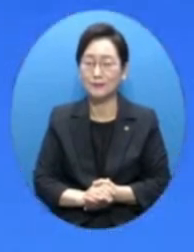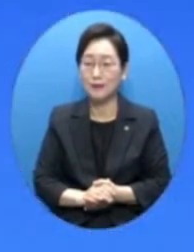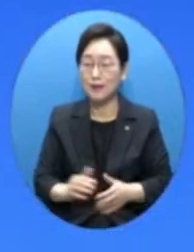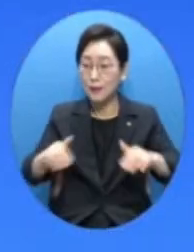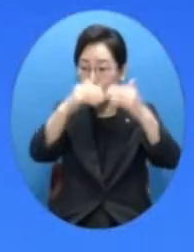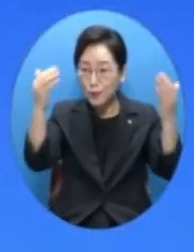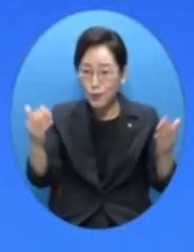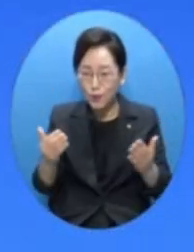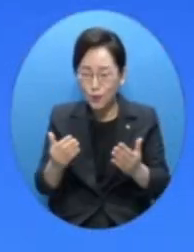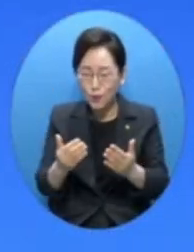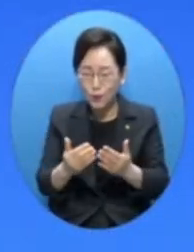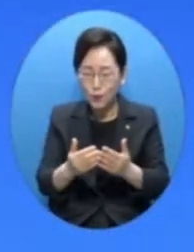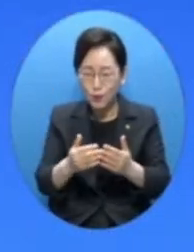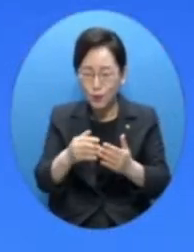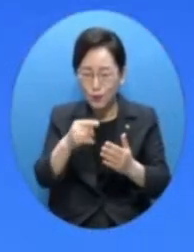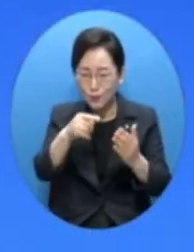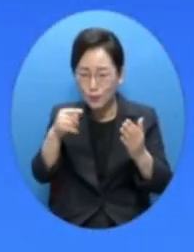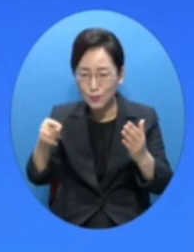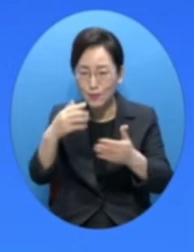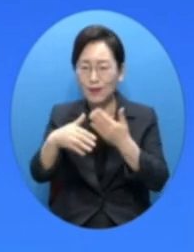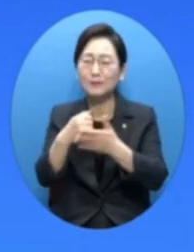모든 것이 하나님의 은혜입니다.